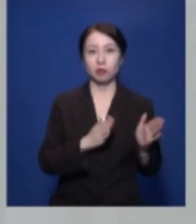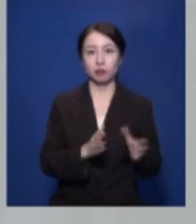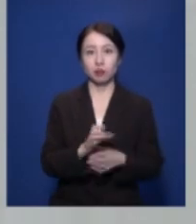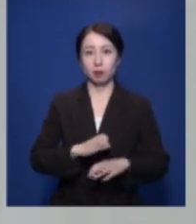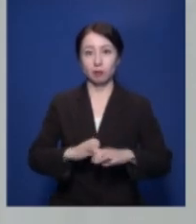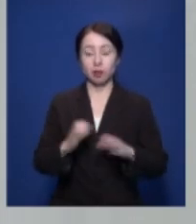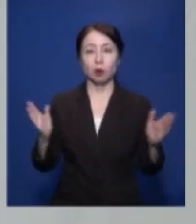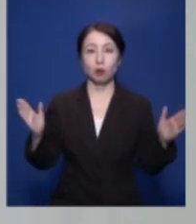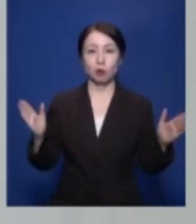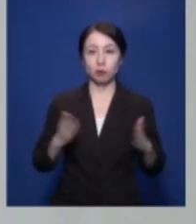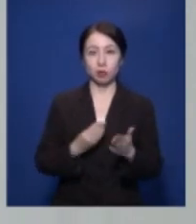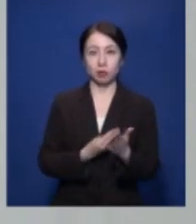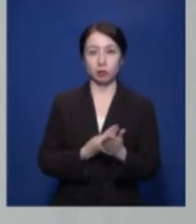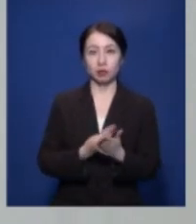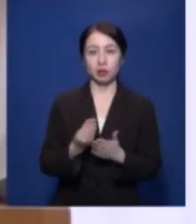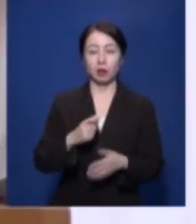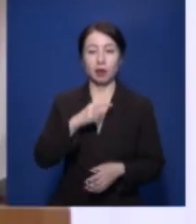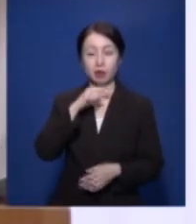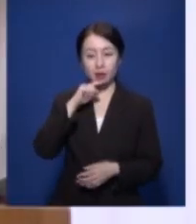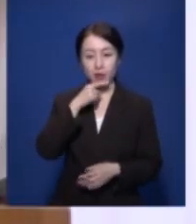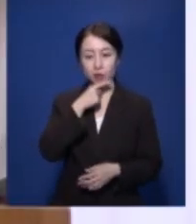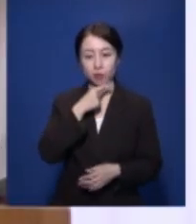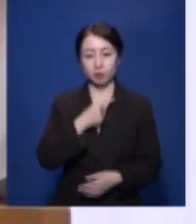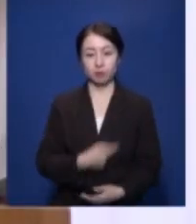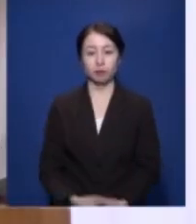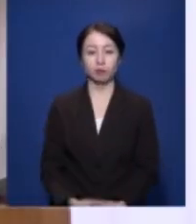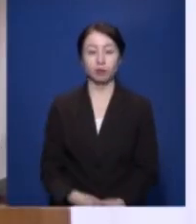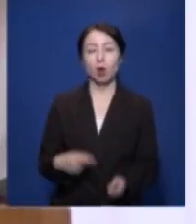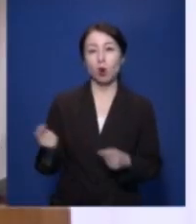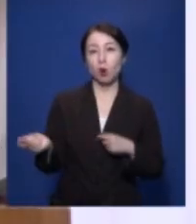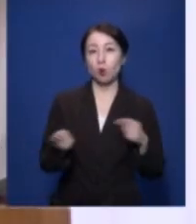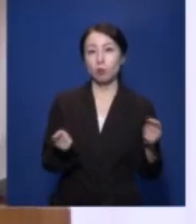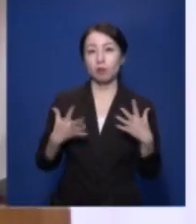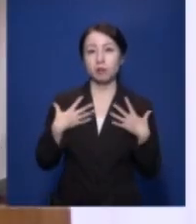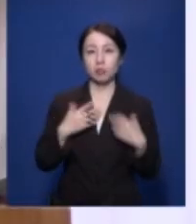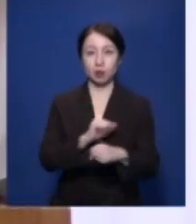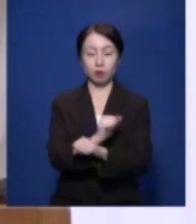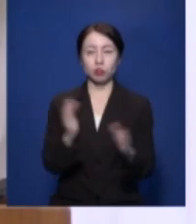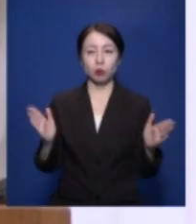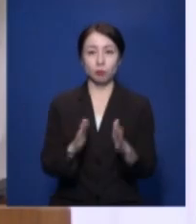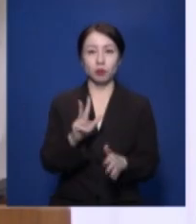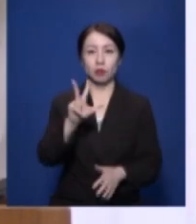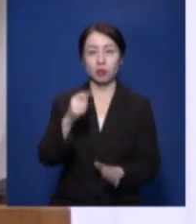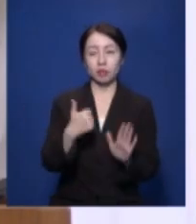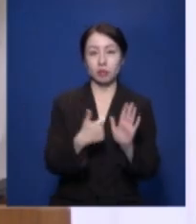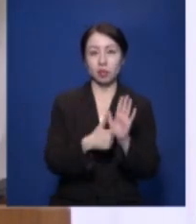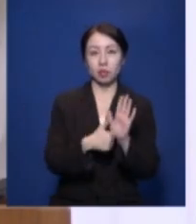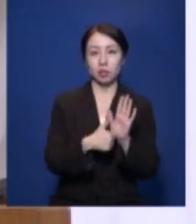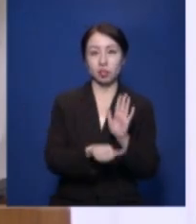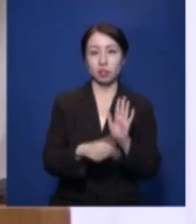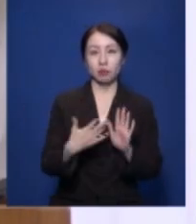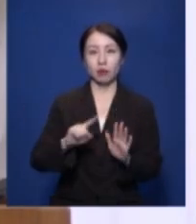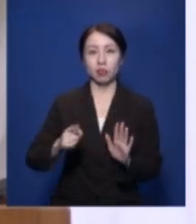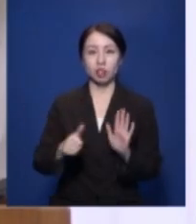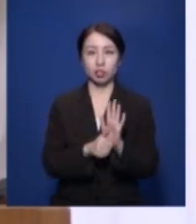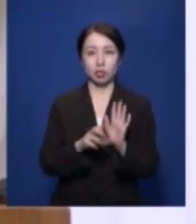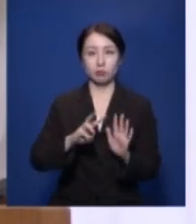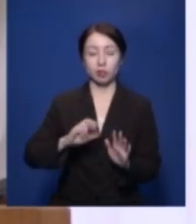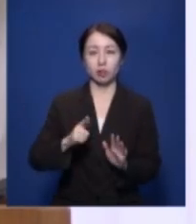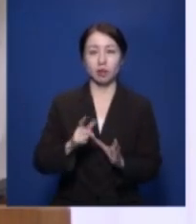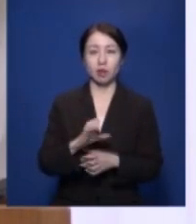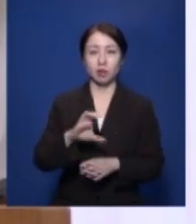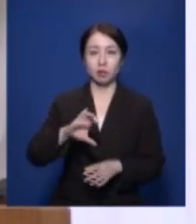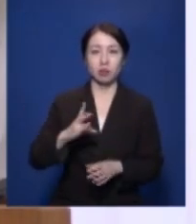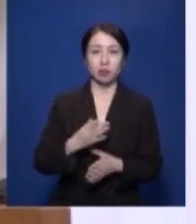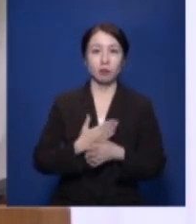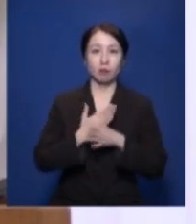ведомств уменьшились расходы из-за экономии. Управлению здравоохранения области уменьшить 365,6 миллионов тенге. Это